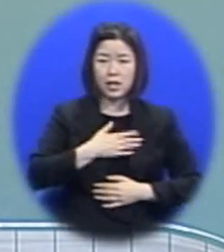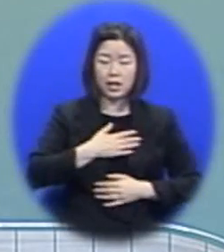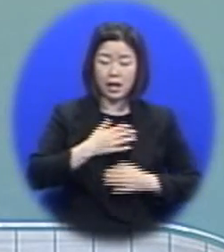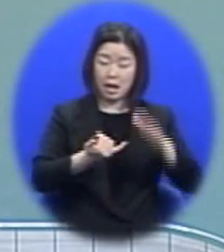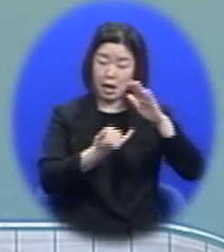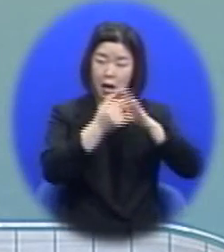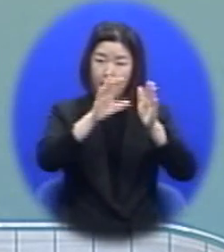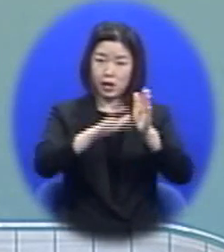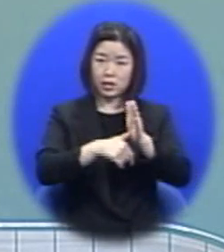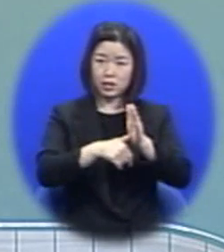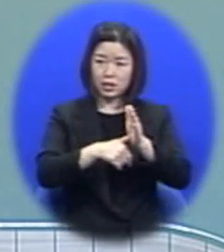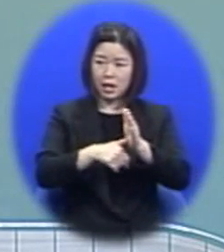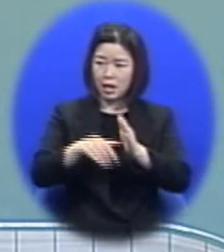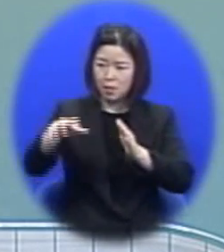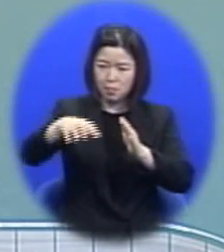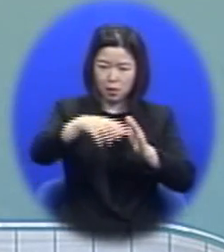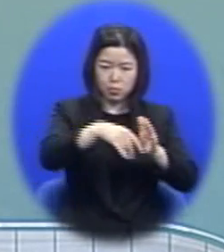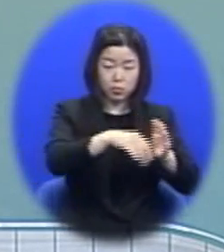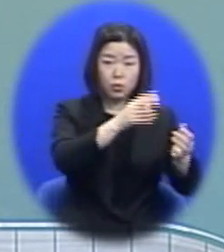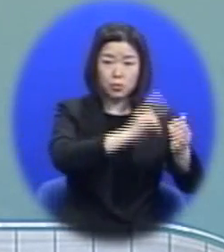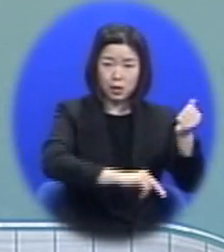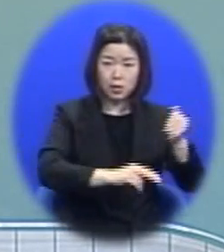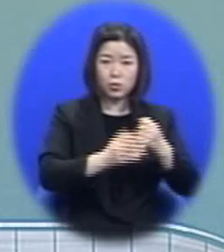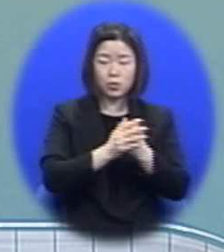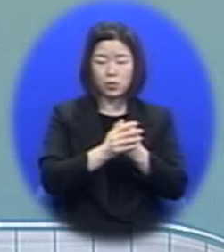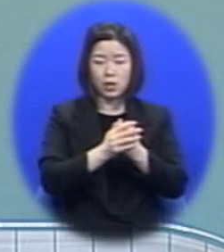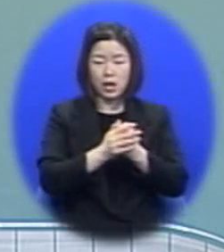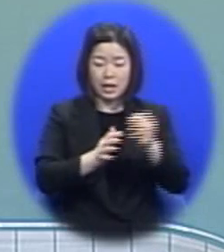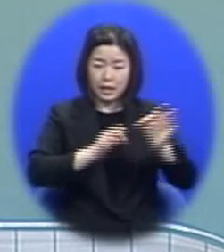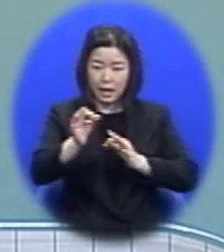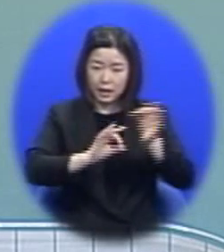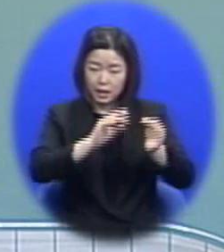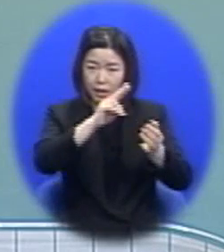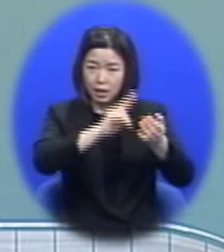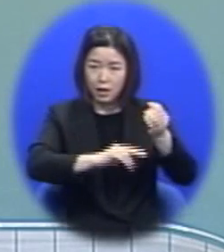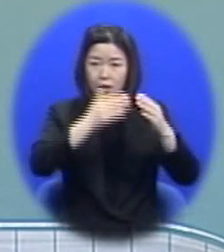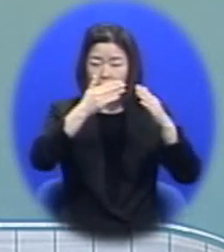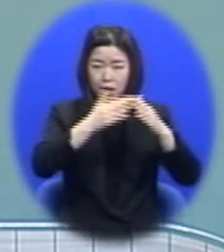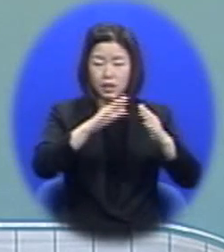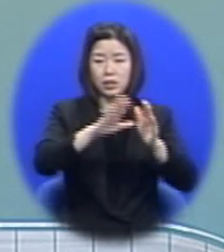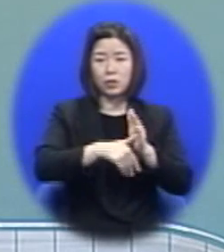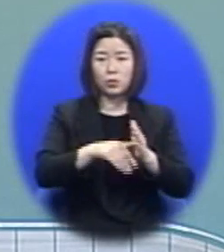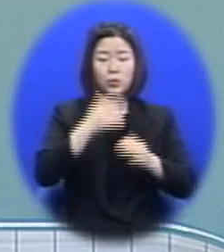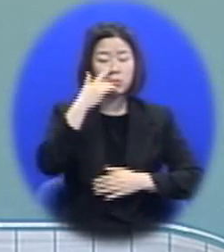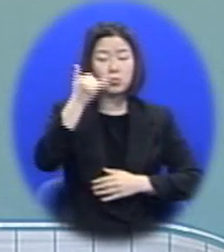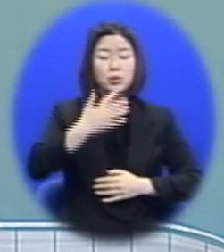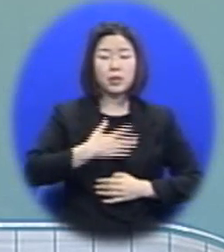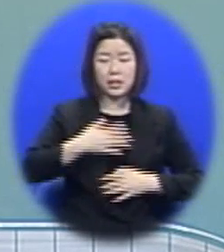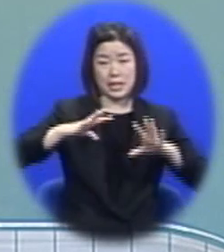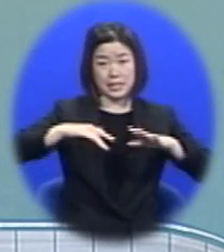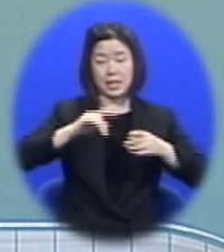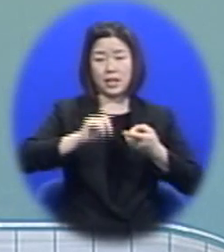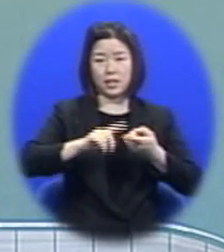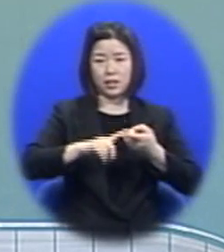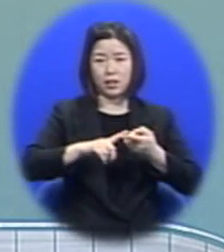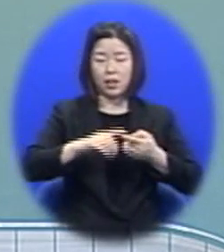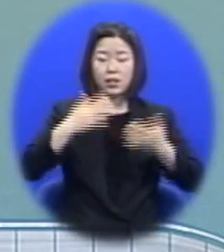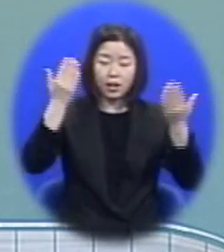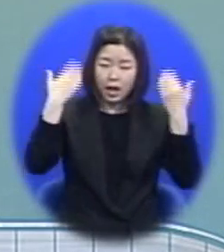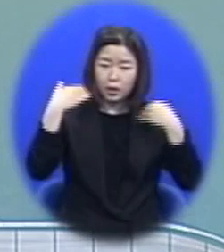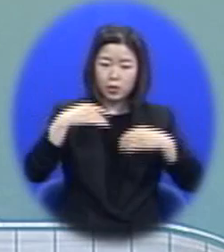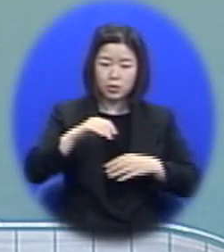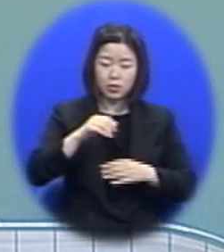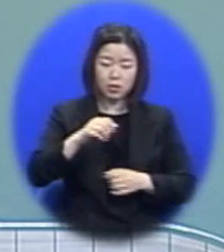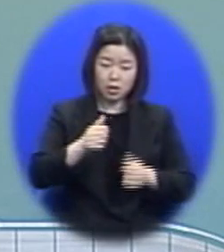하고 슈퍼마켓을 할 때도 부모님에게 나는 자랑거리였다 내가 학교에서 시험 점서 잘 받아오면